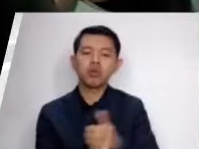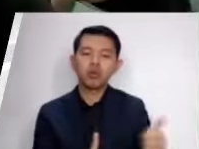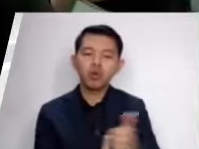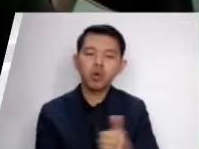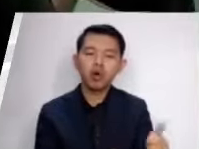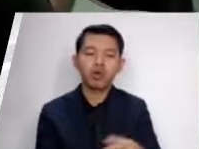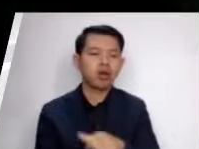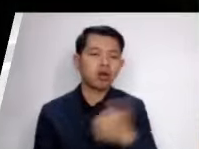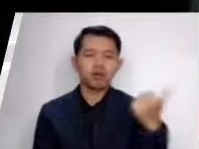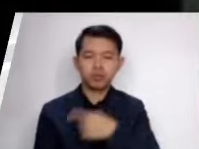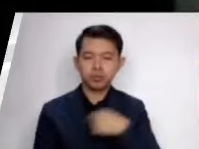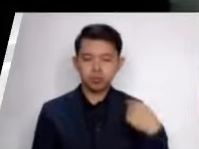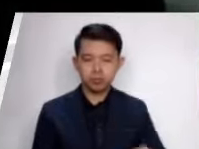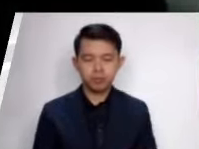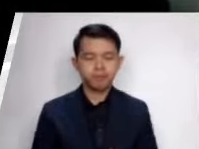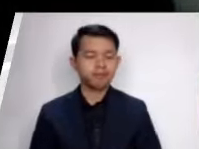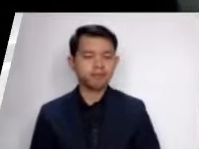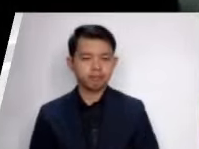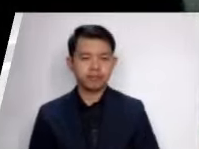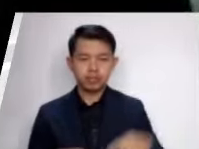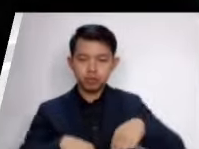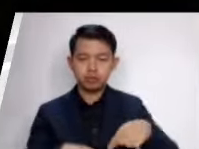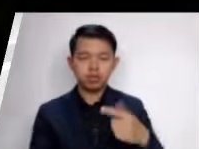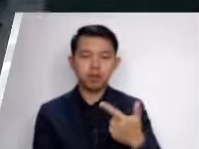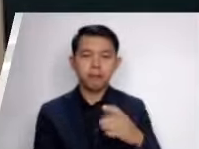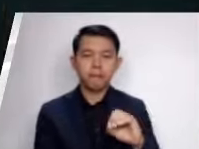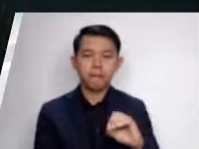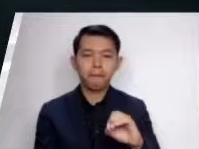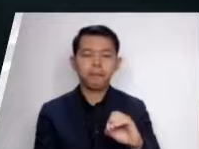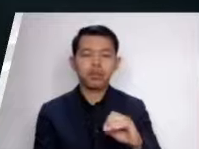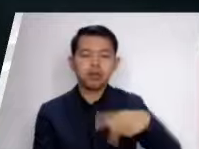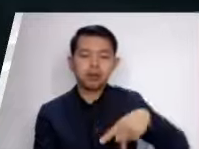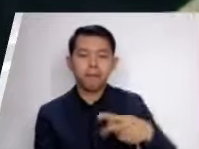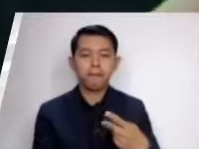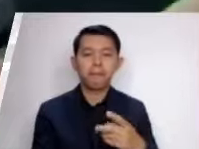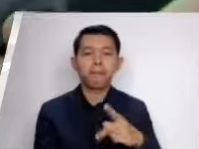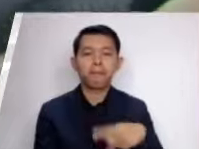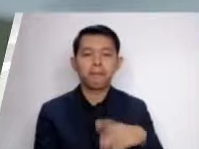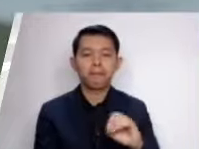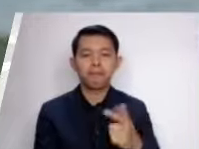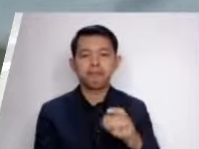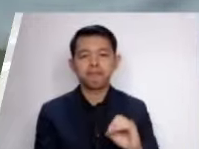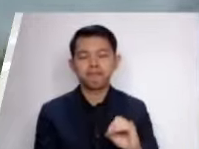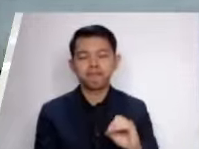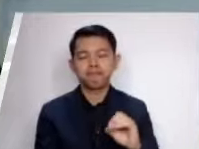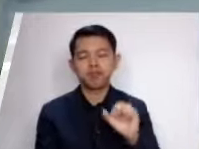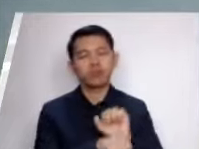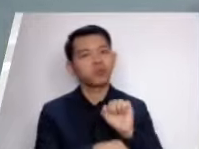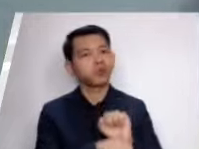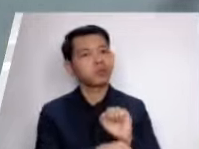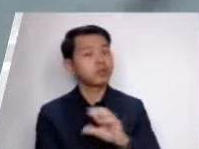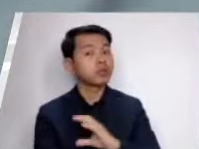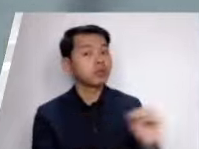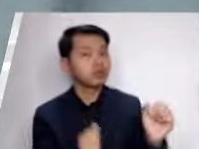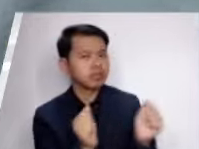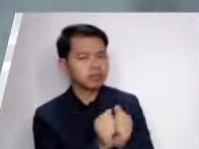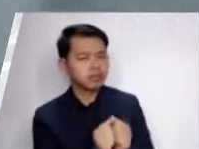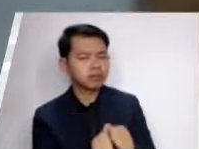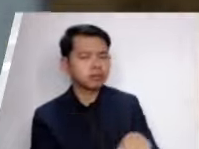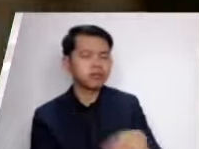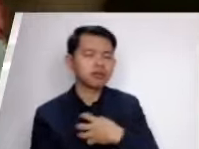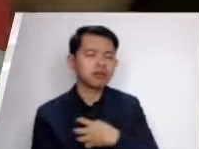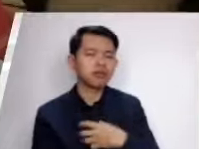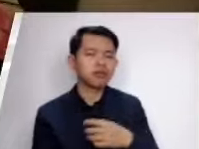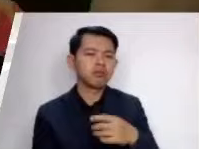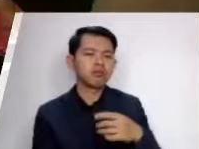illegal Pogo hub na ito. At kasama siya ng mga enforcer at ng mga nananakit